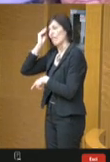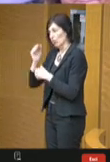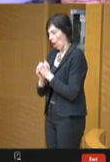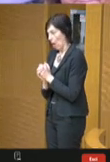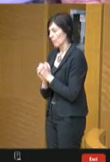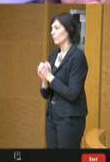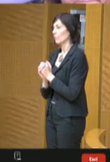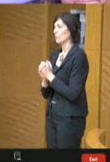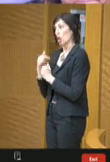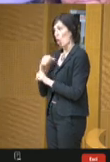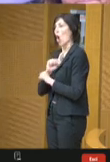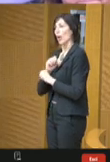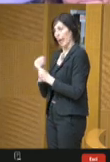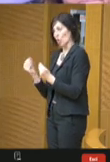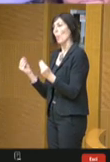molto